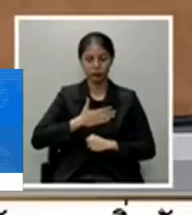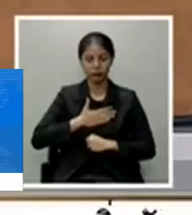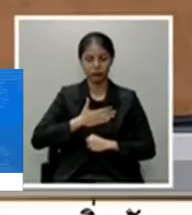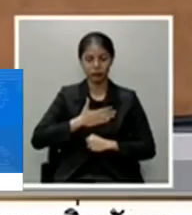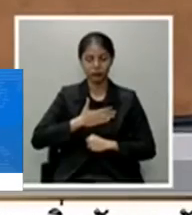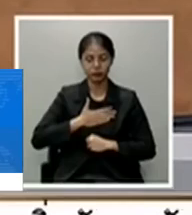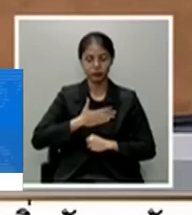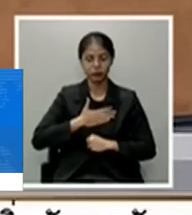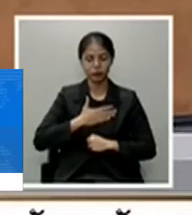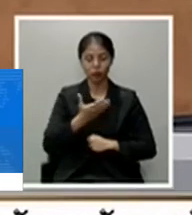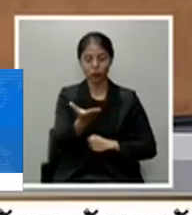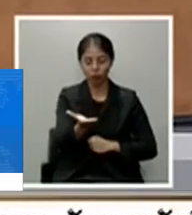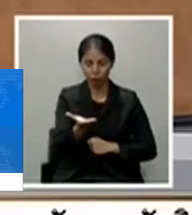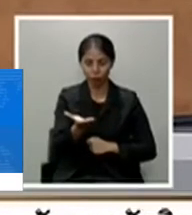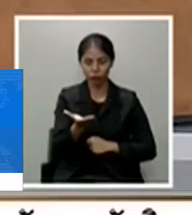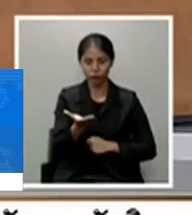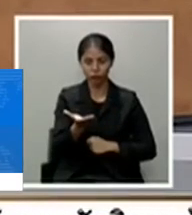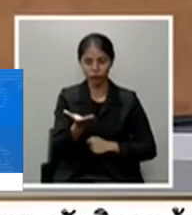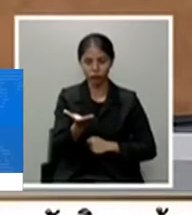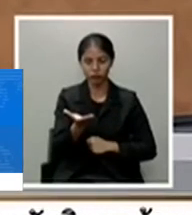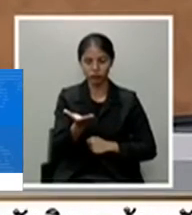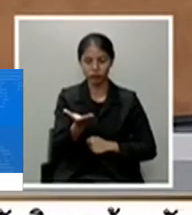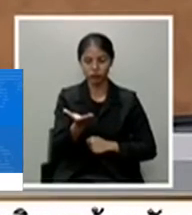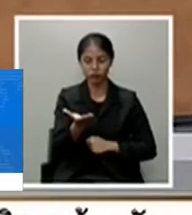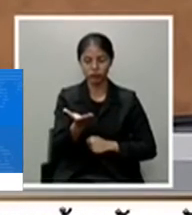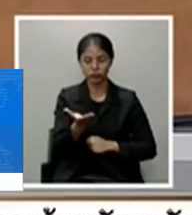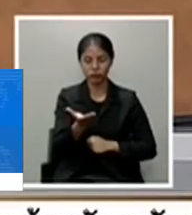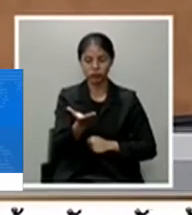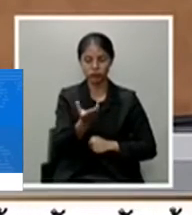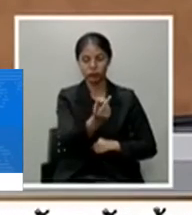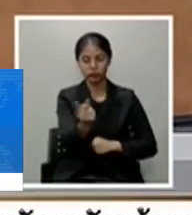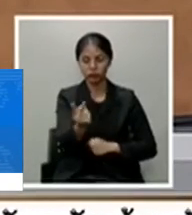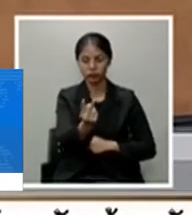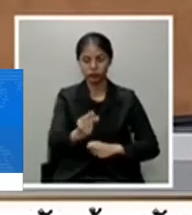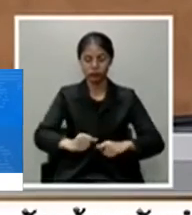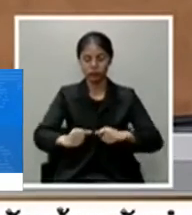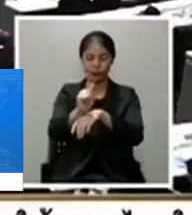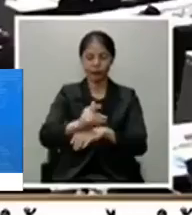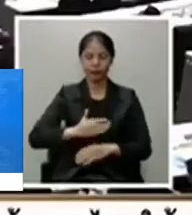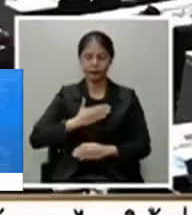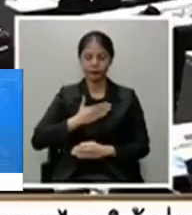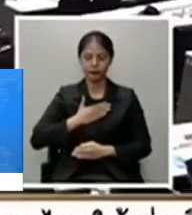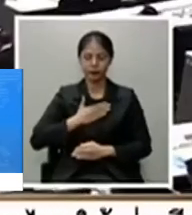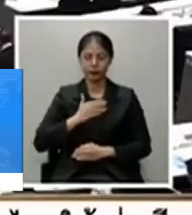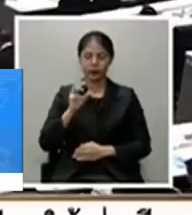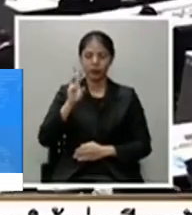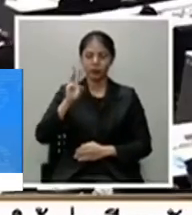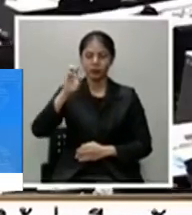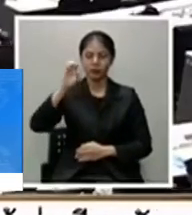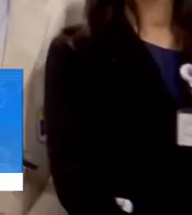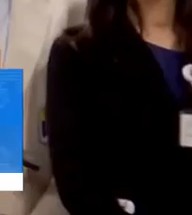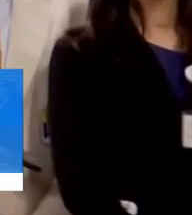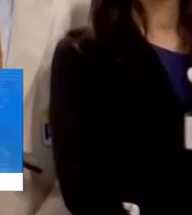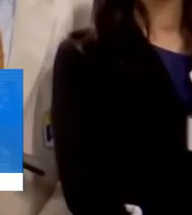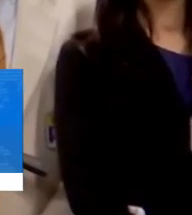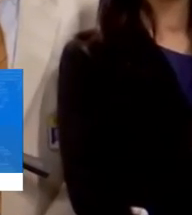รรคเศรษฐกิจใหม่ใช้สิทธิ์งดออกเสียงพร้อมกับประธานและรองประธานสภาแม้การลงมติหลังอภิ